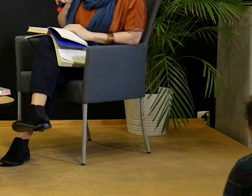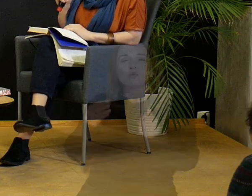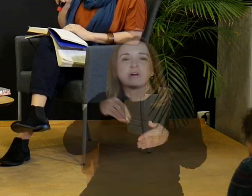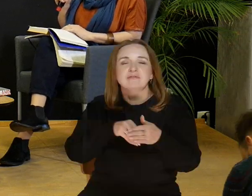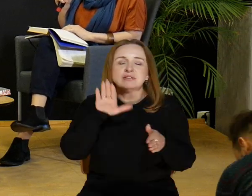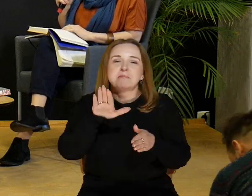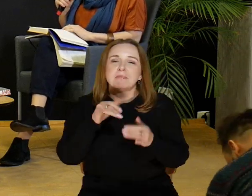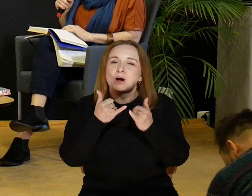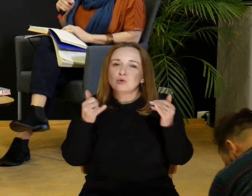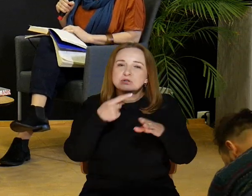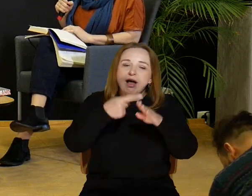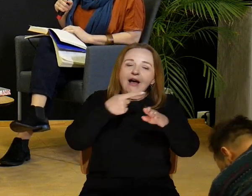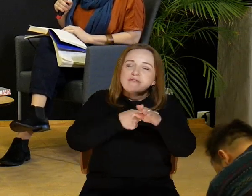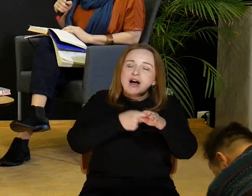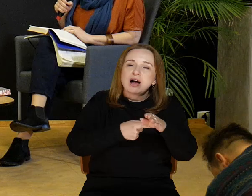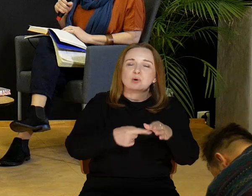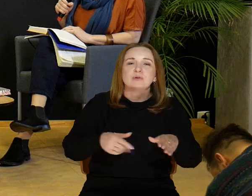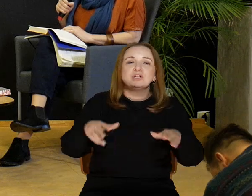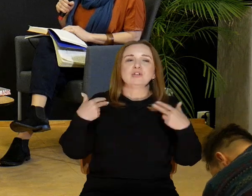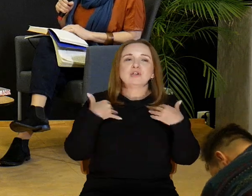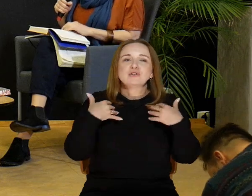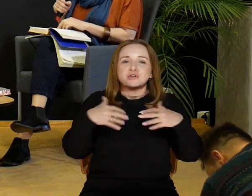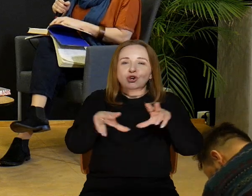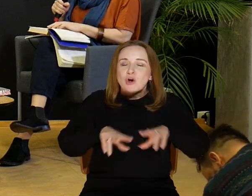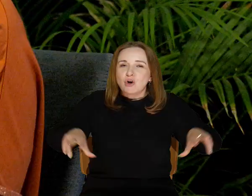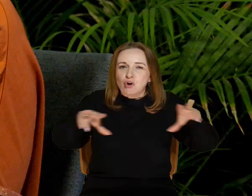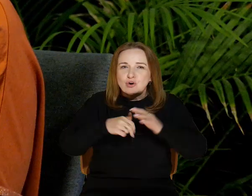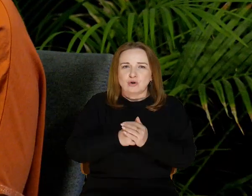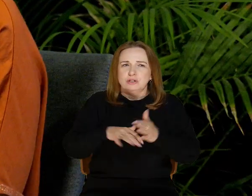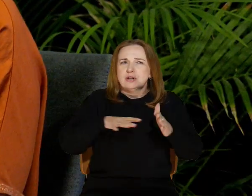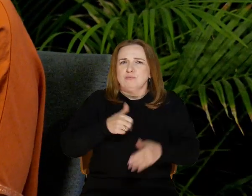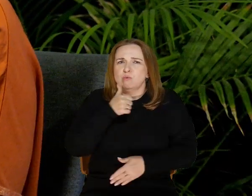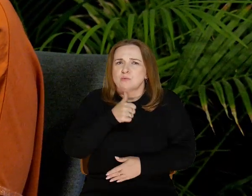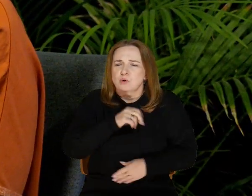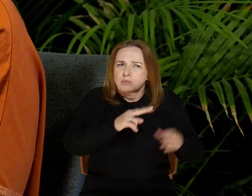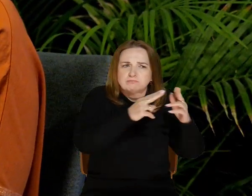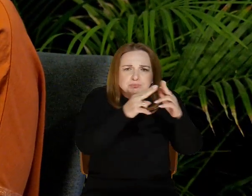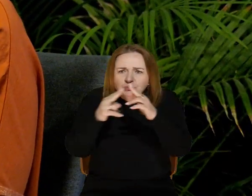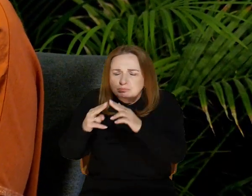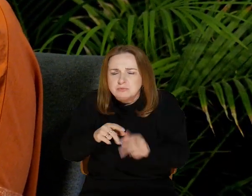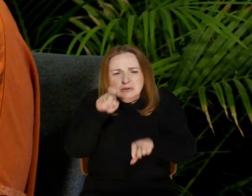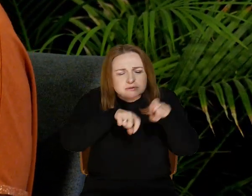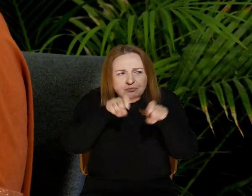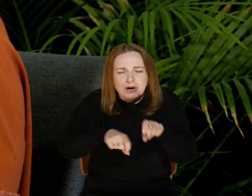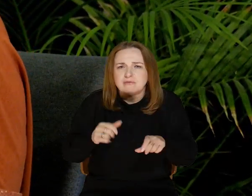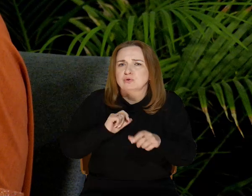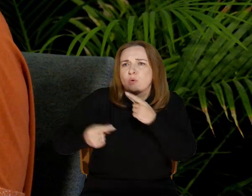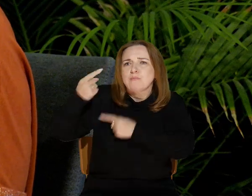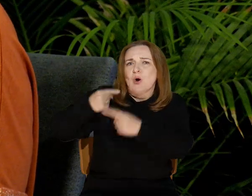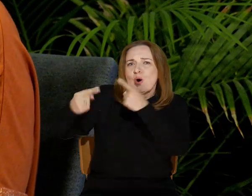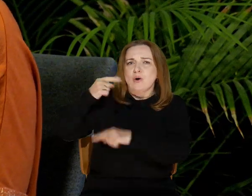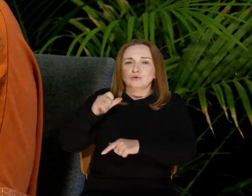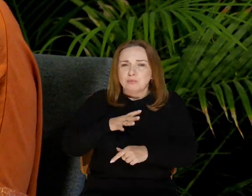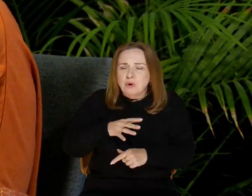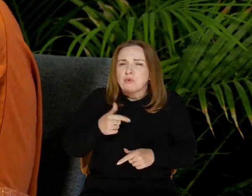taki zasadniczo dosyć zabawny. Moje próby ustalenia czegoś na temat przodków przebiegały według podobnego schematu.